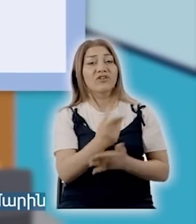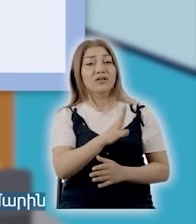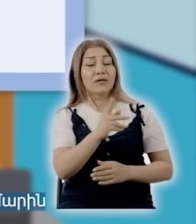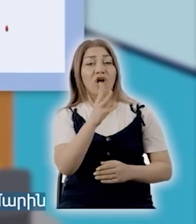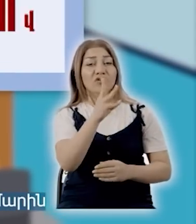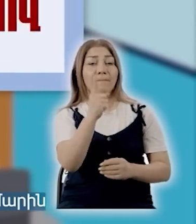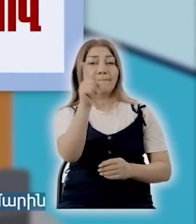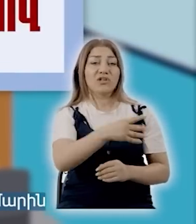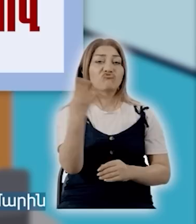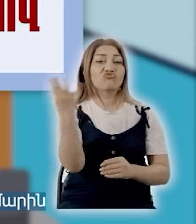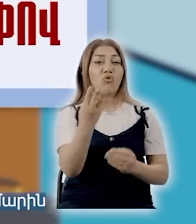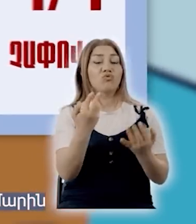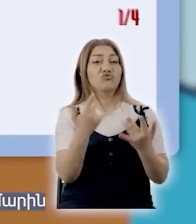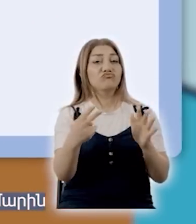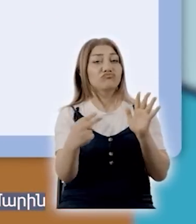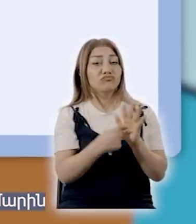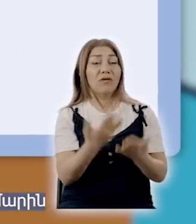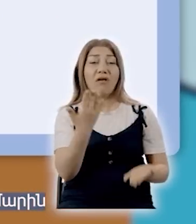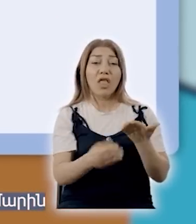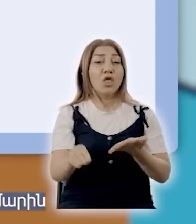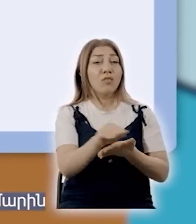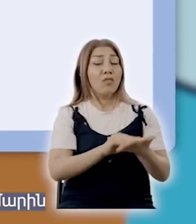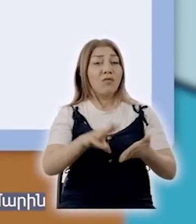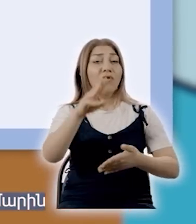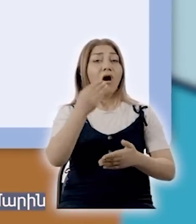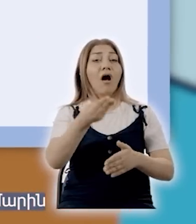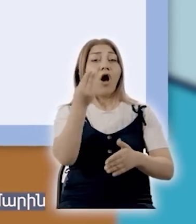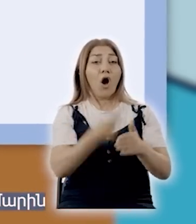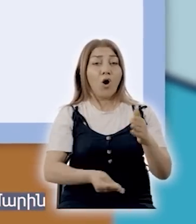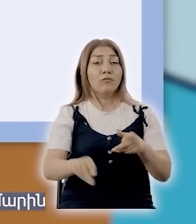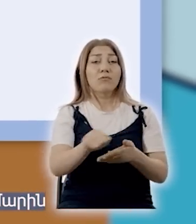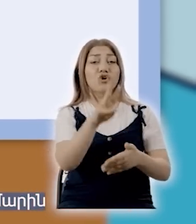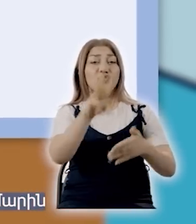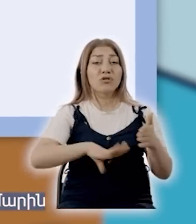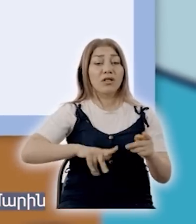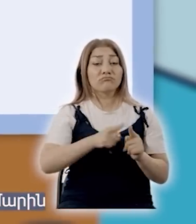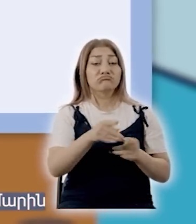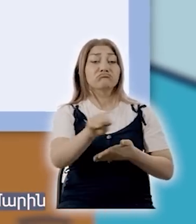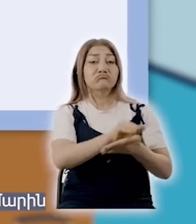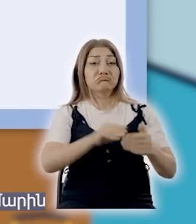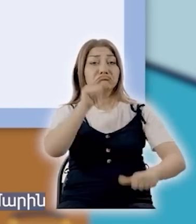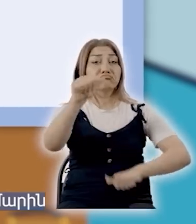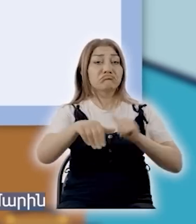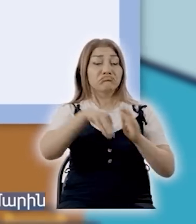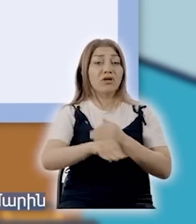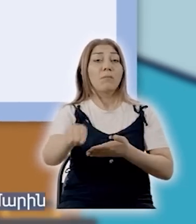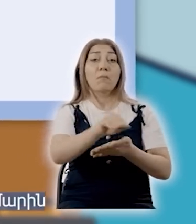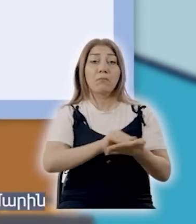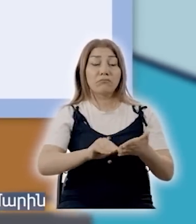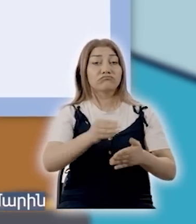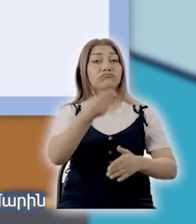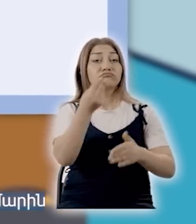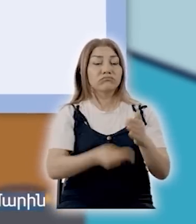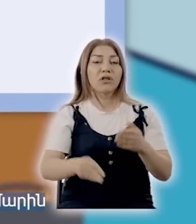չվճարված աշխատավարձի 1/4 չափով։ Նույն խախտումը, որը կատարվել է վարչական տույժի միջոցներ կիրառելուց հետո կրկին անգամ 1 տարվա